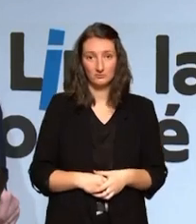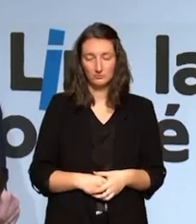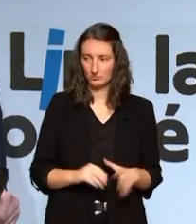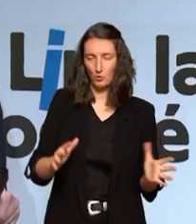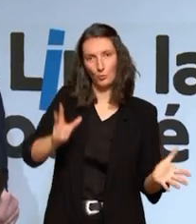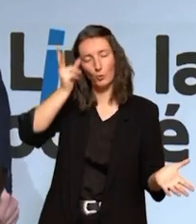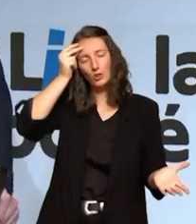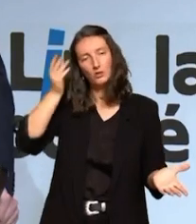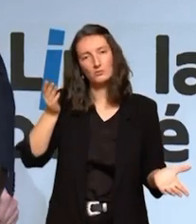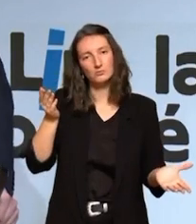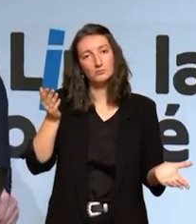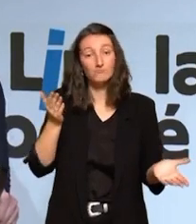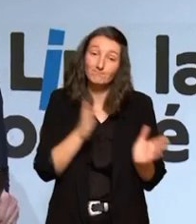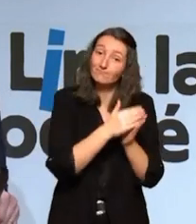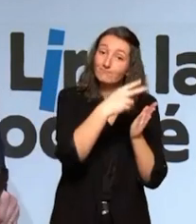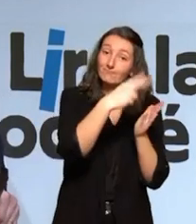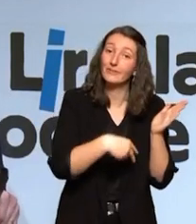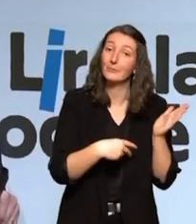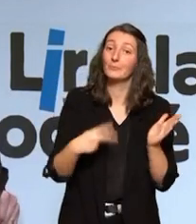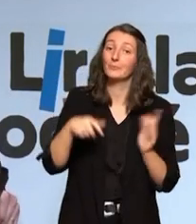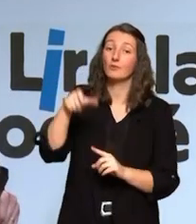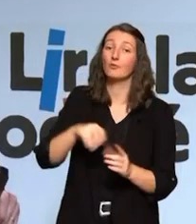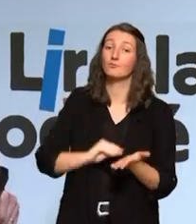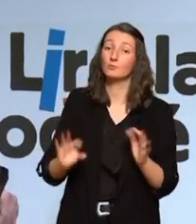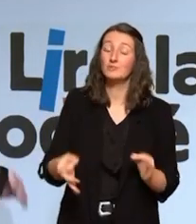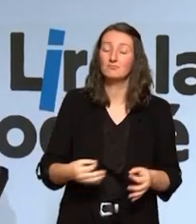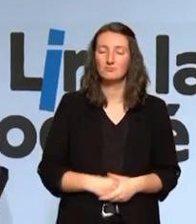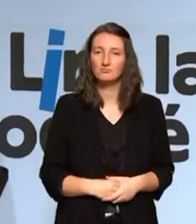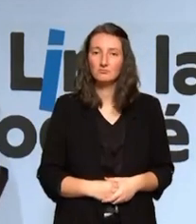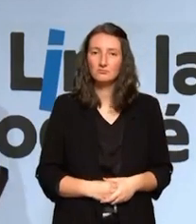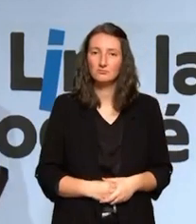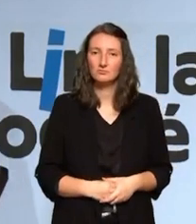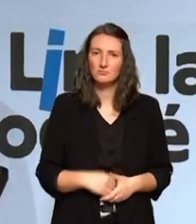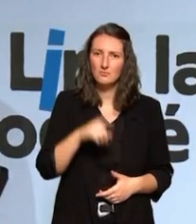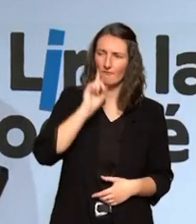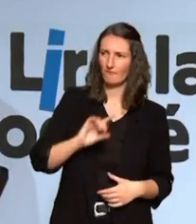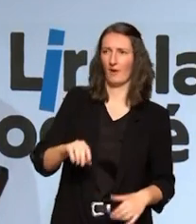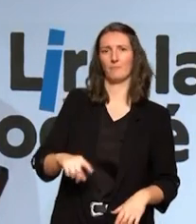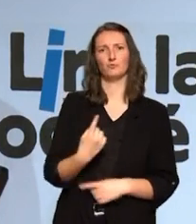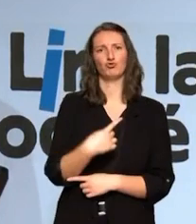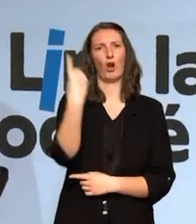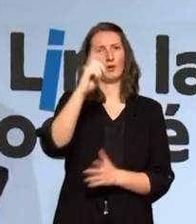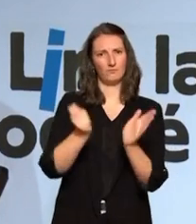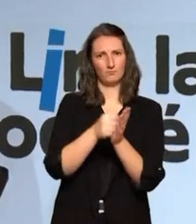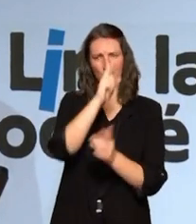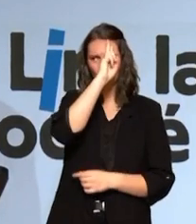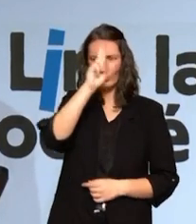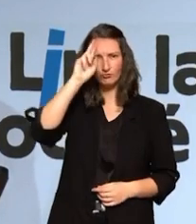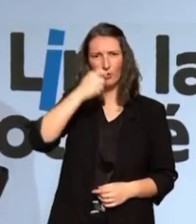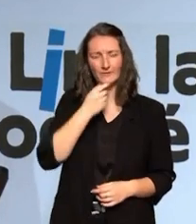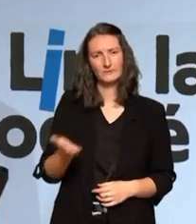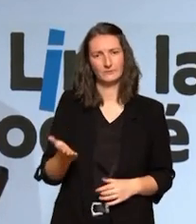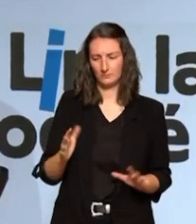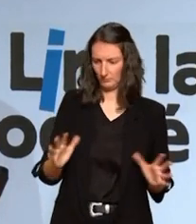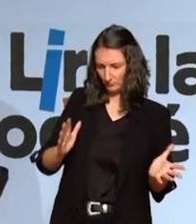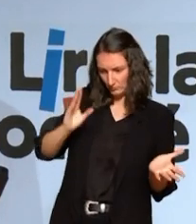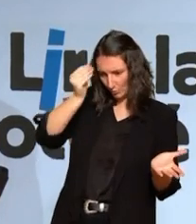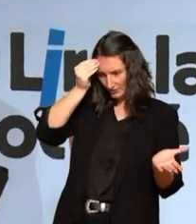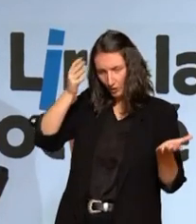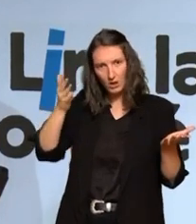comprendre ce qu'était la vie d'une femme seule sous l'époque victorienne si je n'avais pas lu Virginia Woolf. Et jamais,